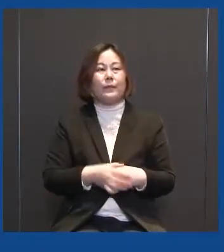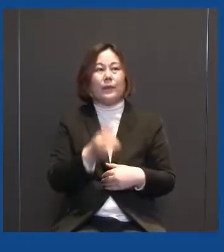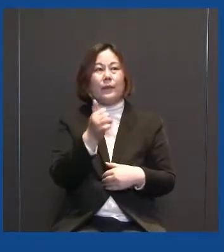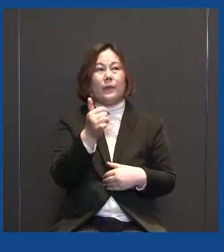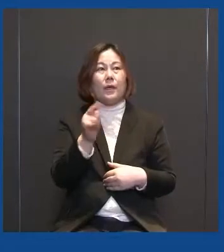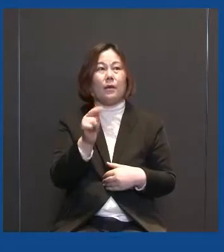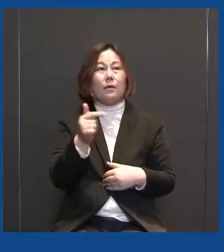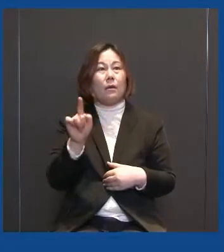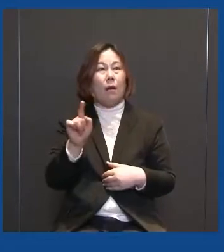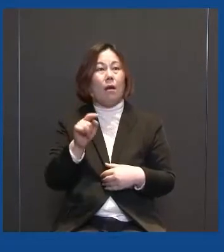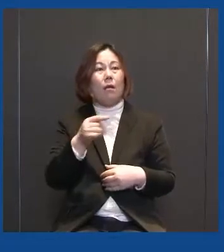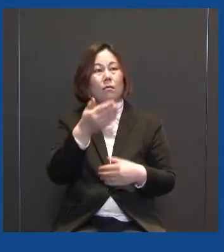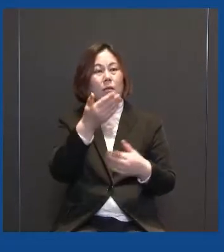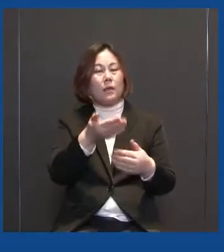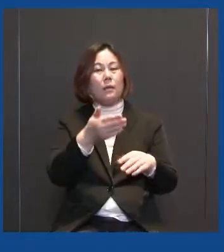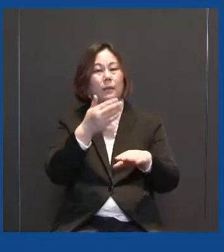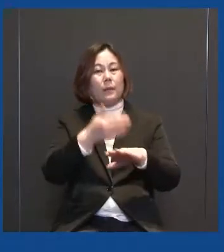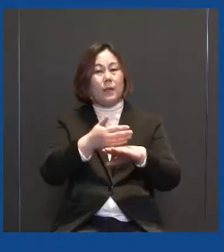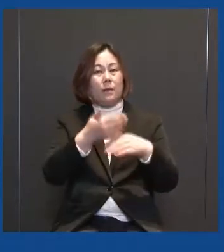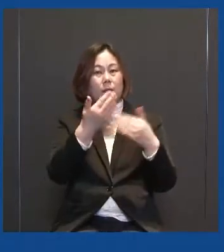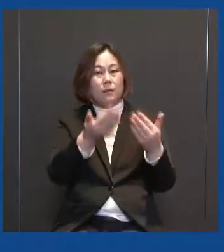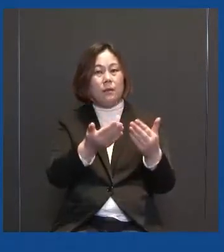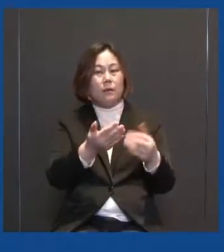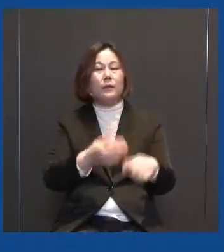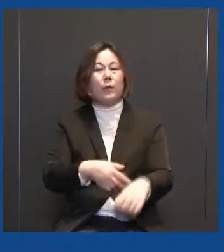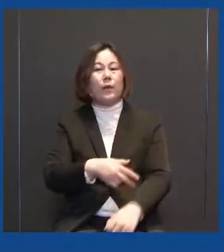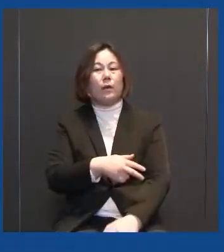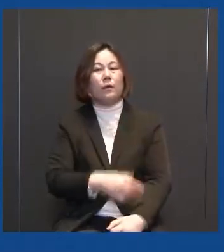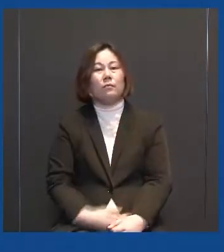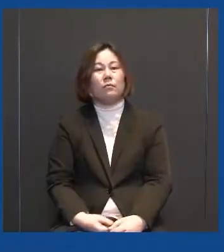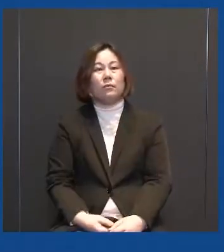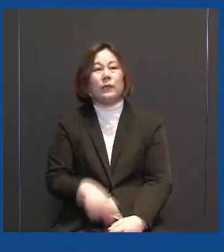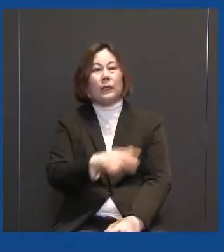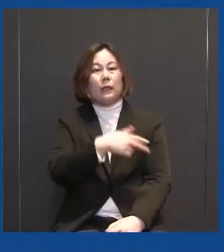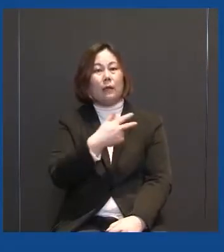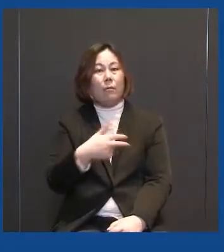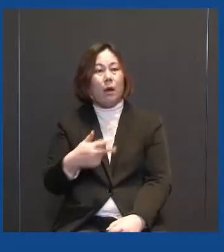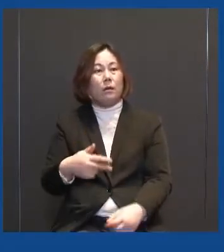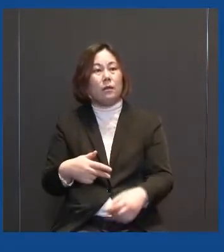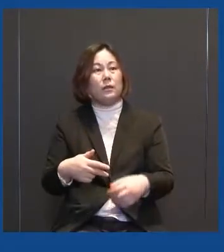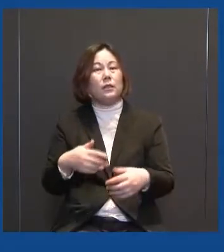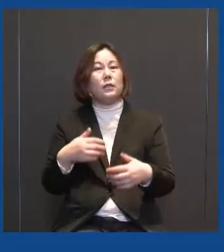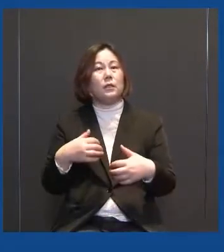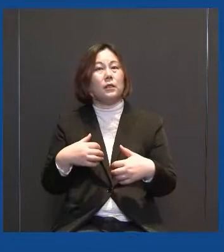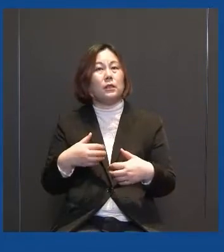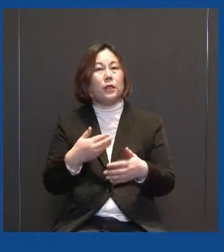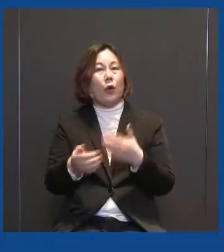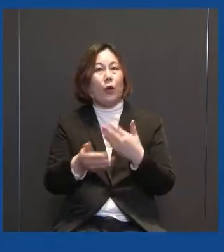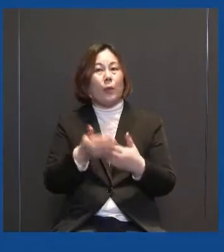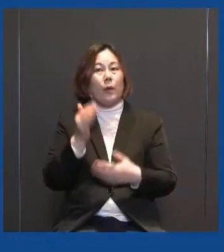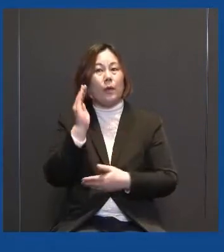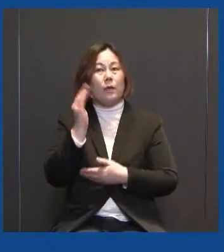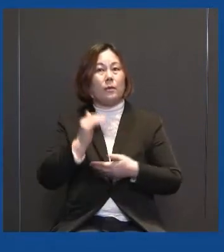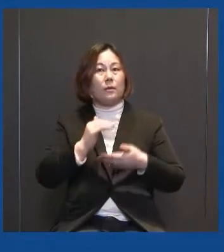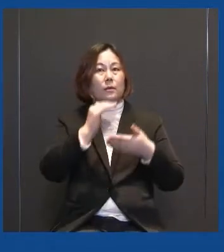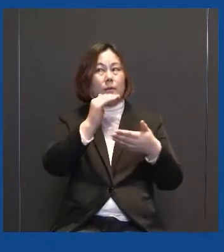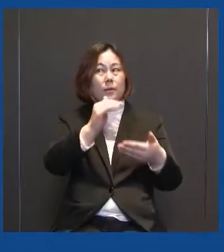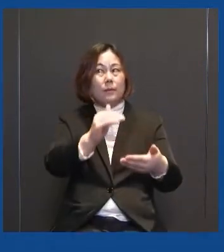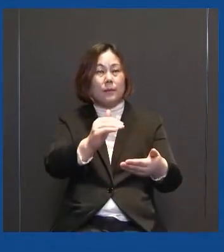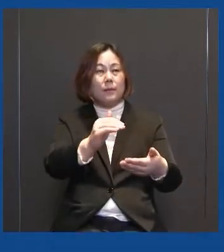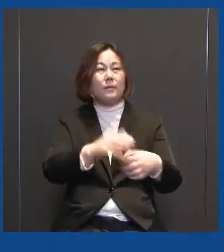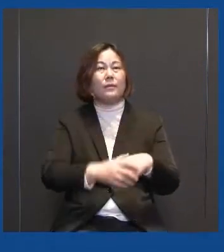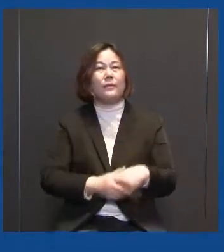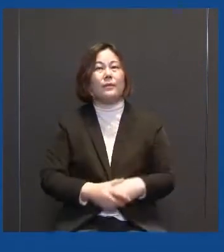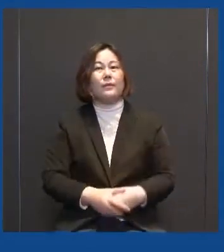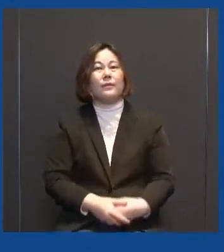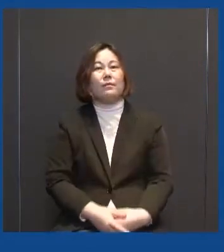Hana BECKER, for your presentation. 경험을 좀 들어. And let us now listen to the experience of Denmark.